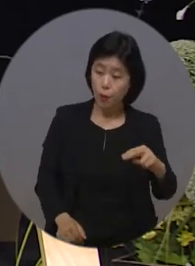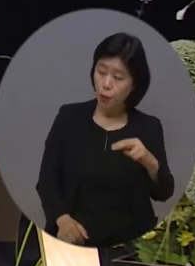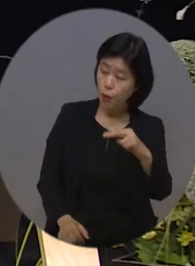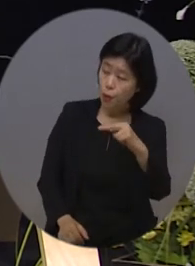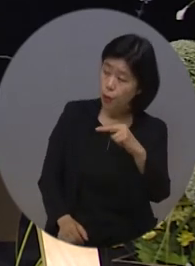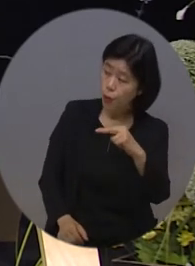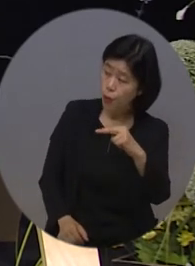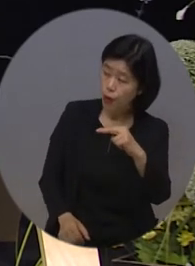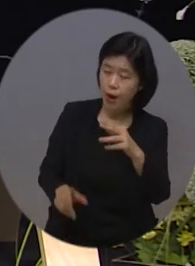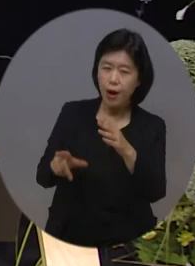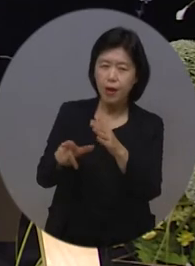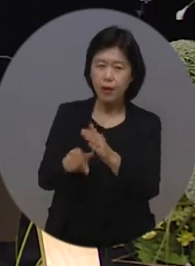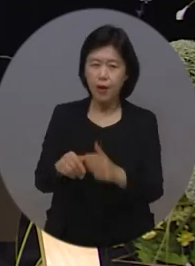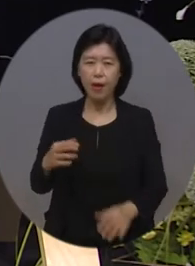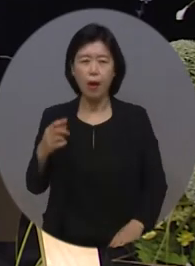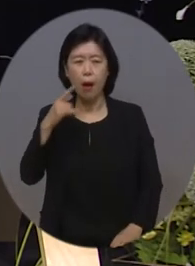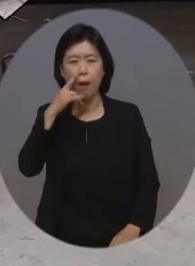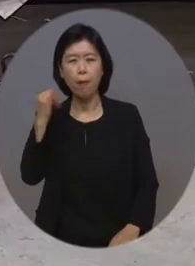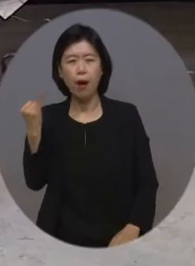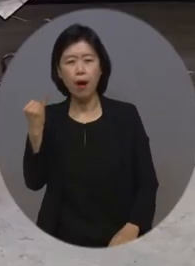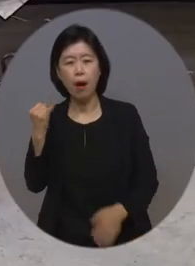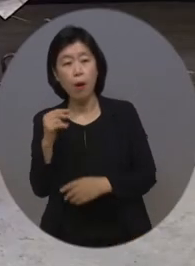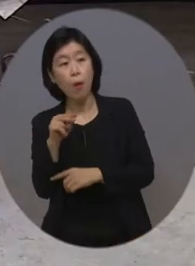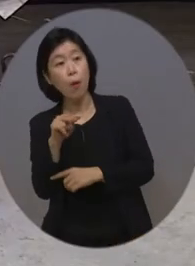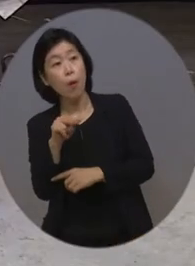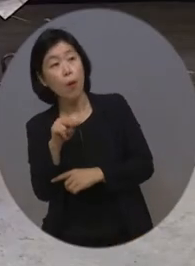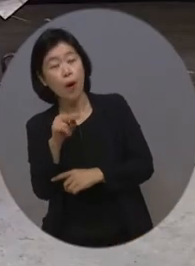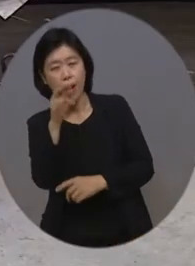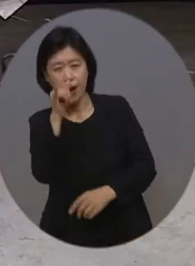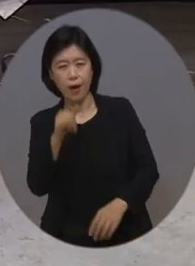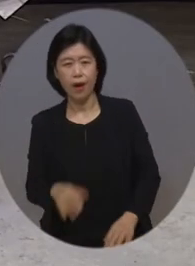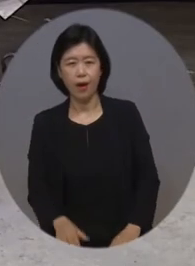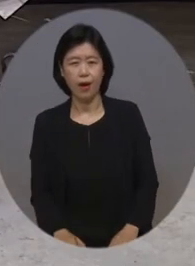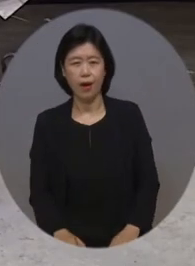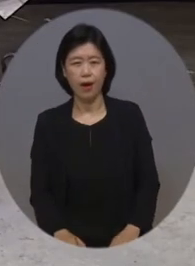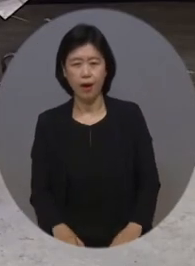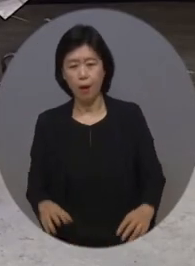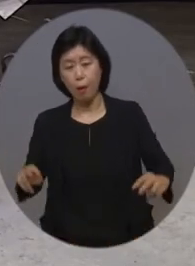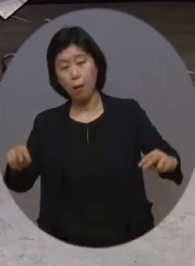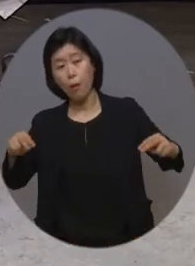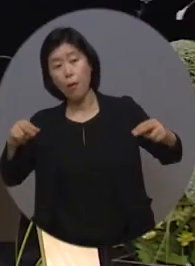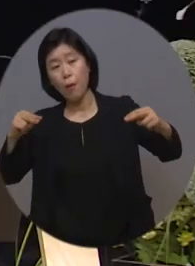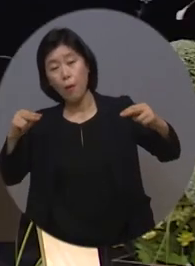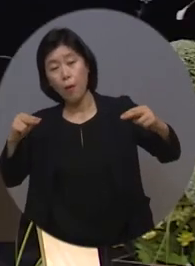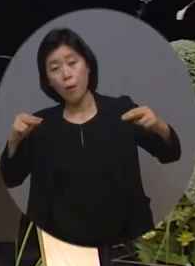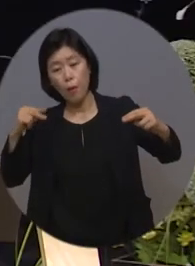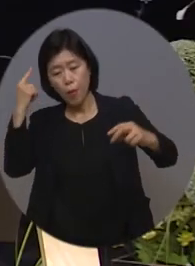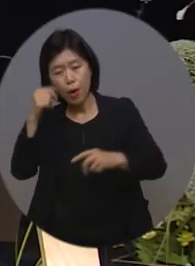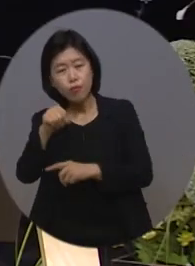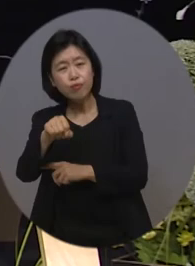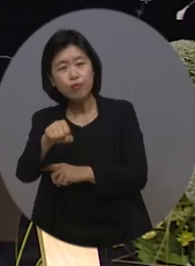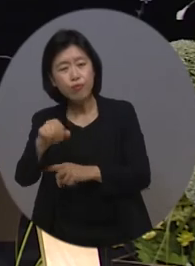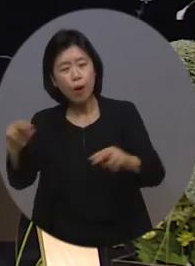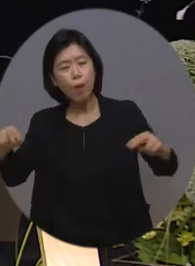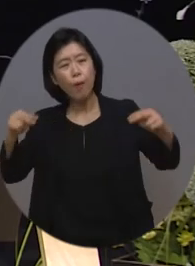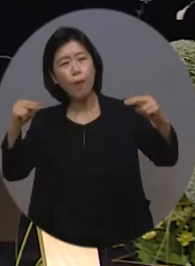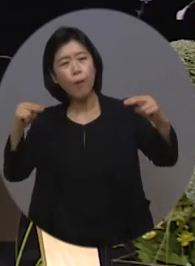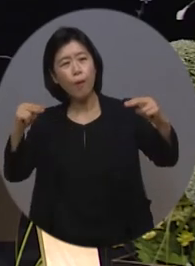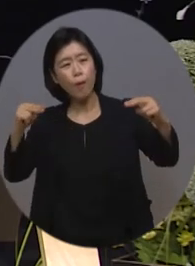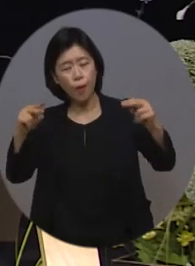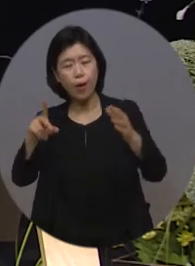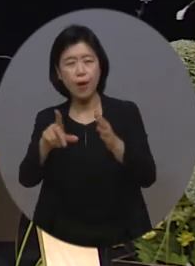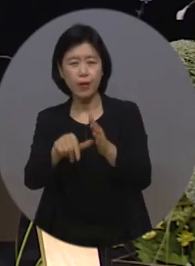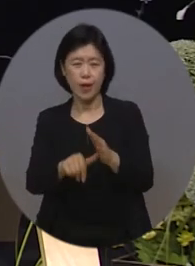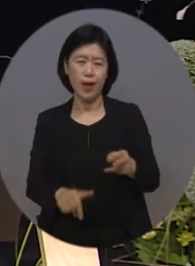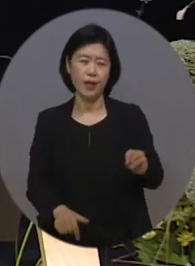내민 어미가 보입니다. 고개를 빼내밀며 서로 바라볼 수 있을 때 기차는 곡선을